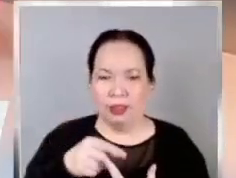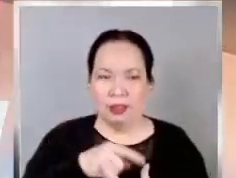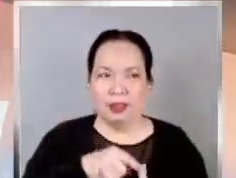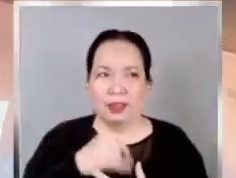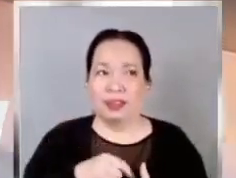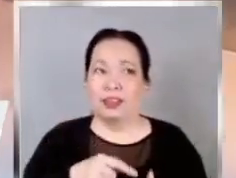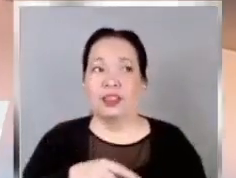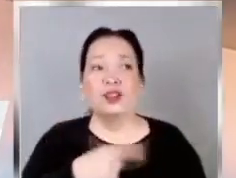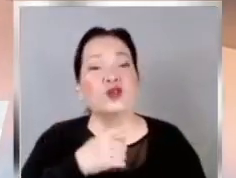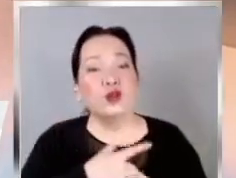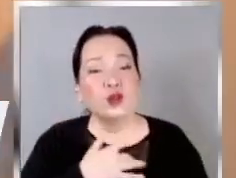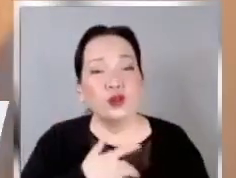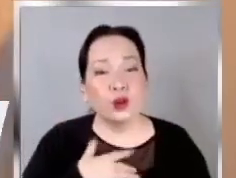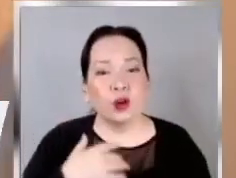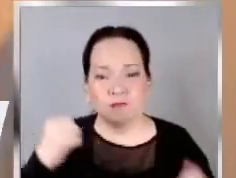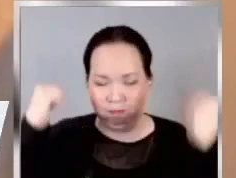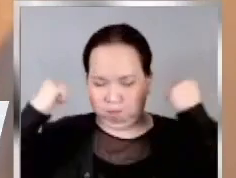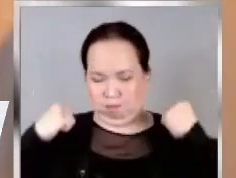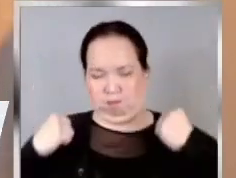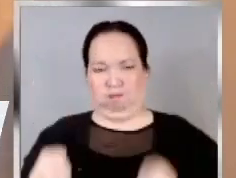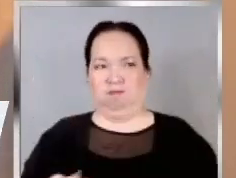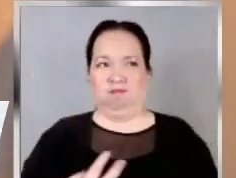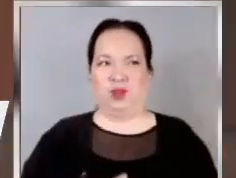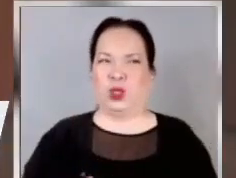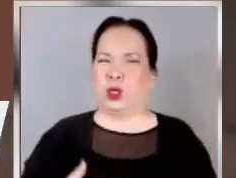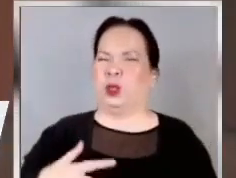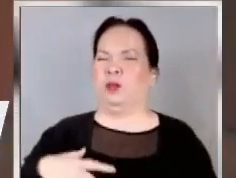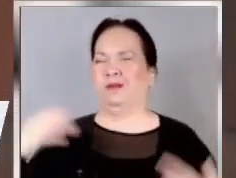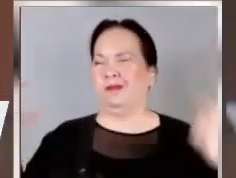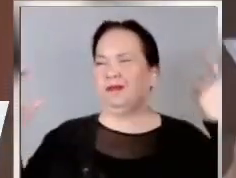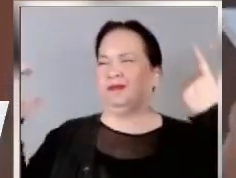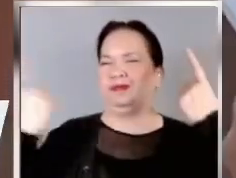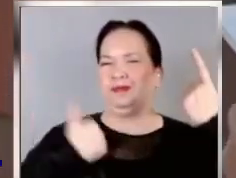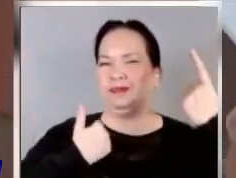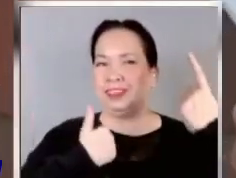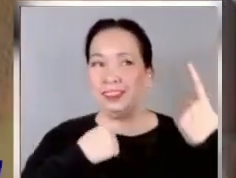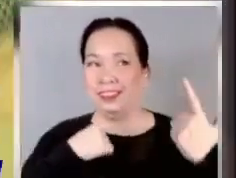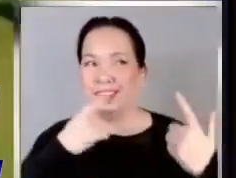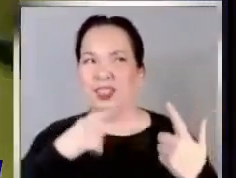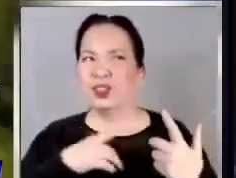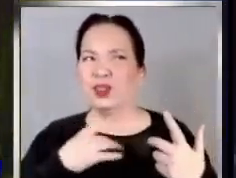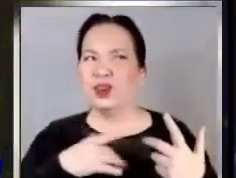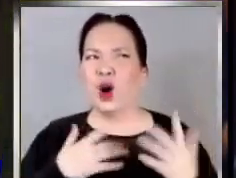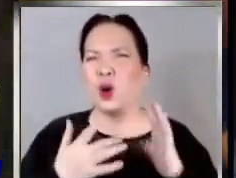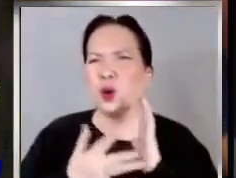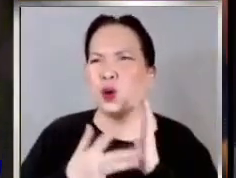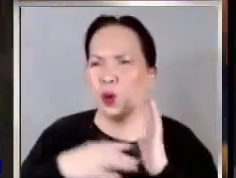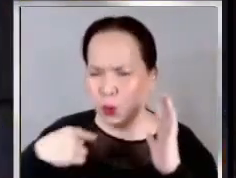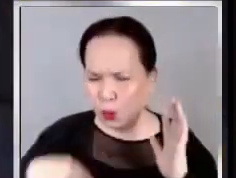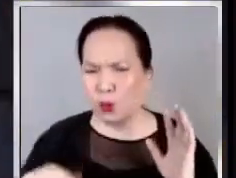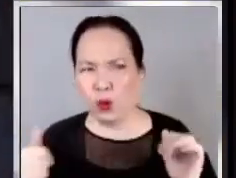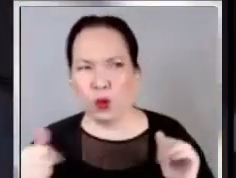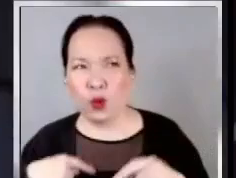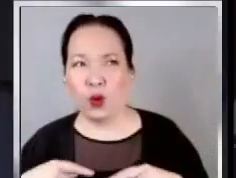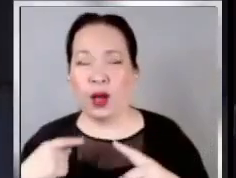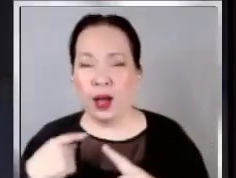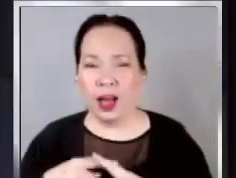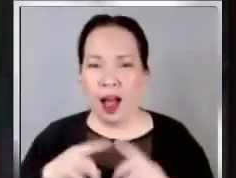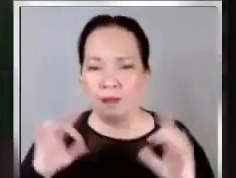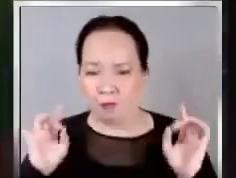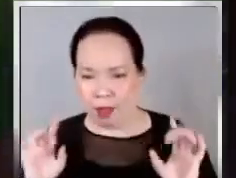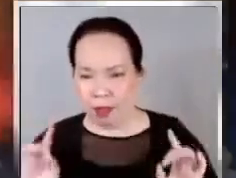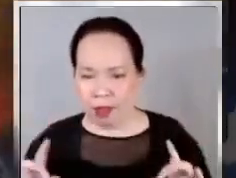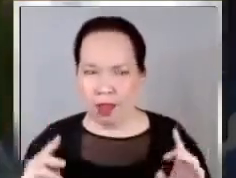yung costume ni Little John? I feel super cool po talaga kasi po parang sobrang high-tech nga po ng costume. Parang meron pa po kaming light and